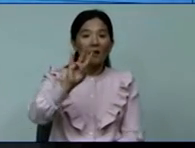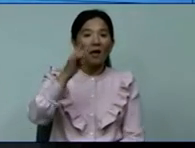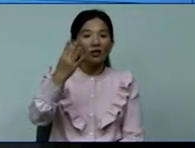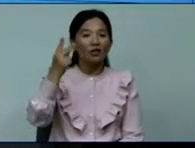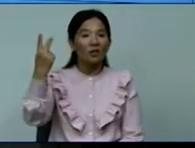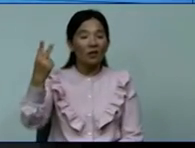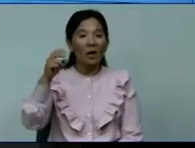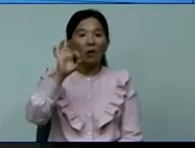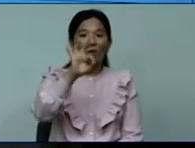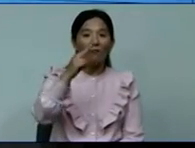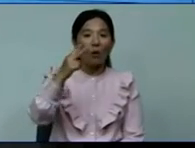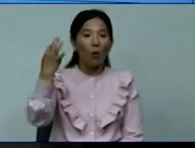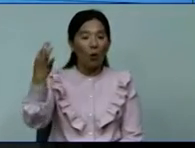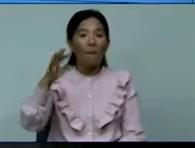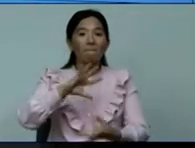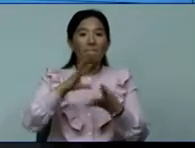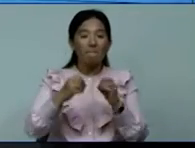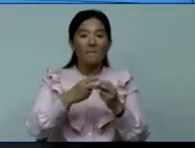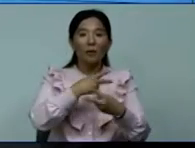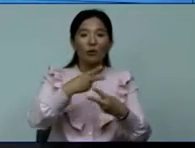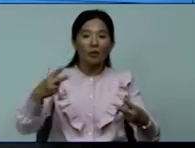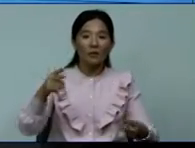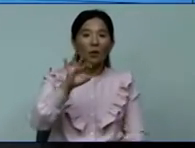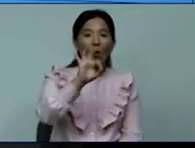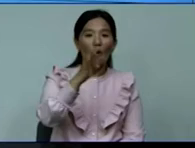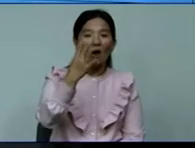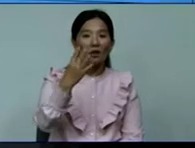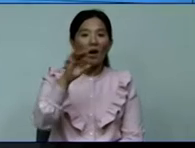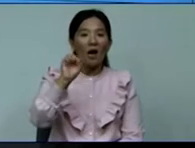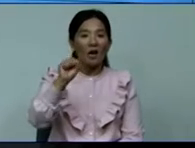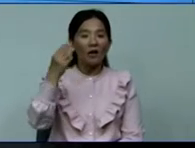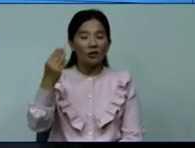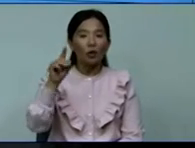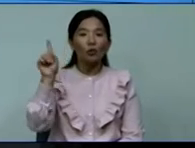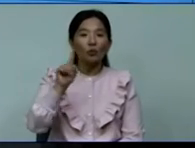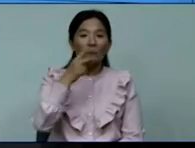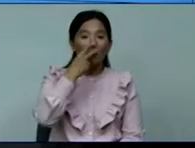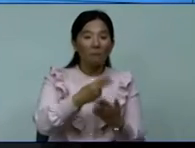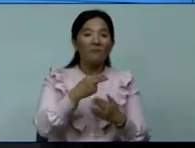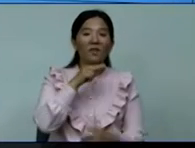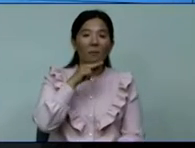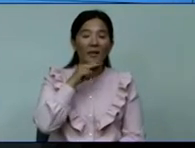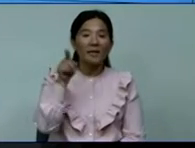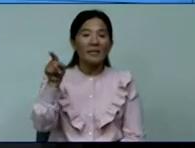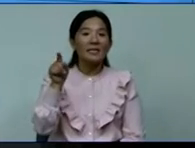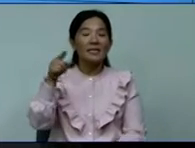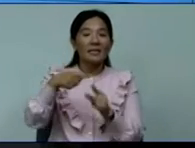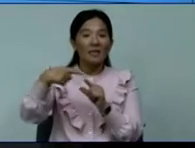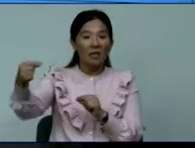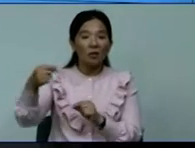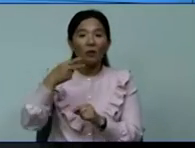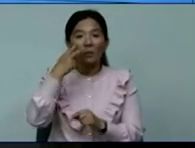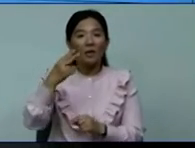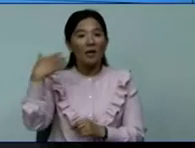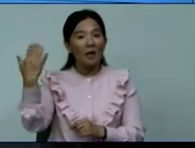H2O получается NH4OH. Обратите внимание, что стрелочка у нас смотрит и